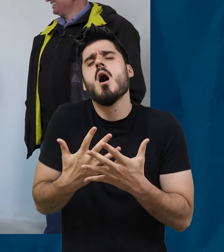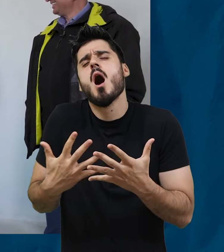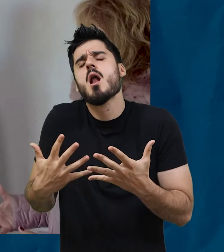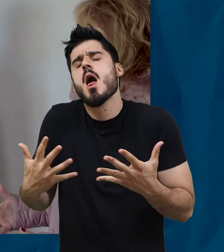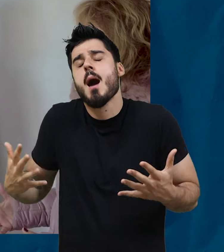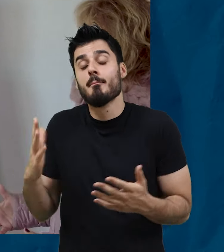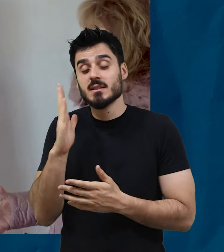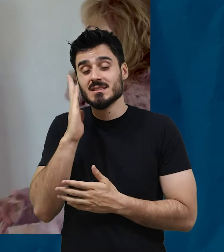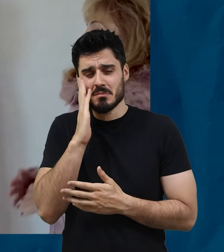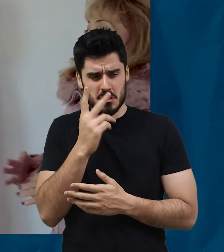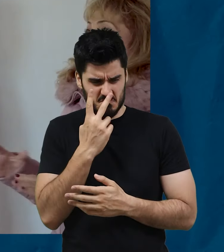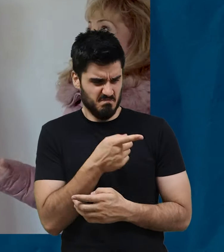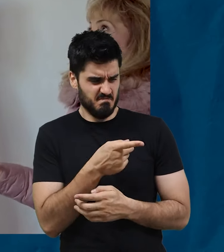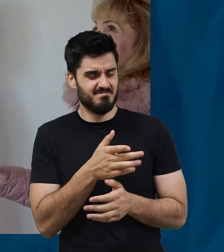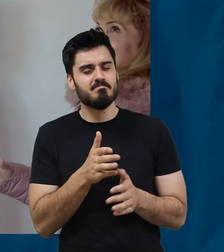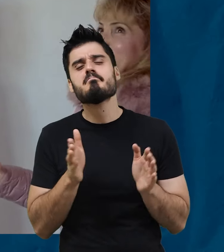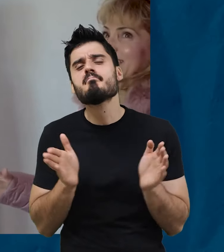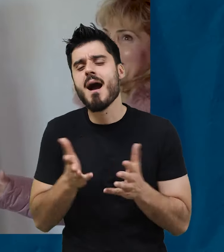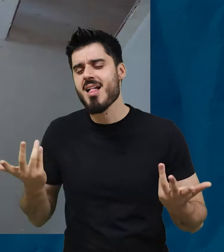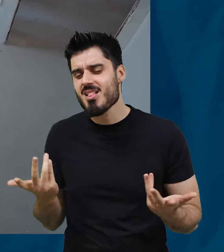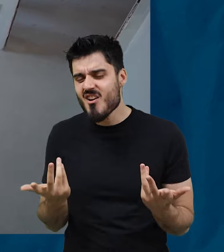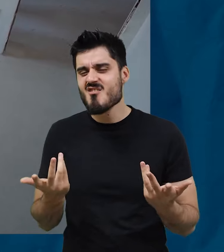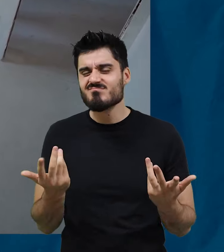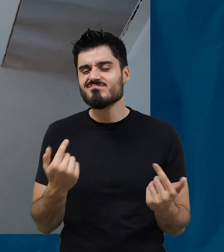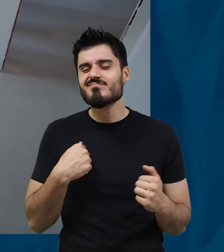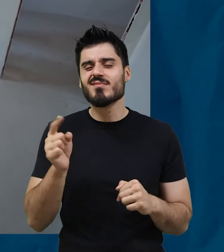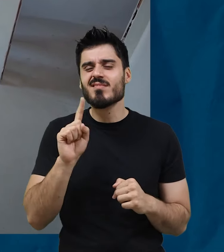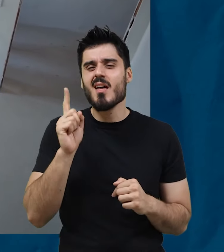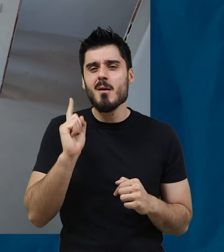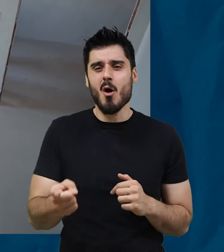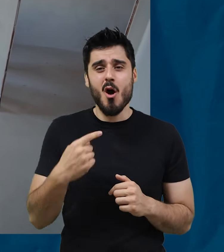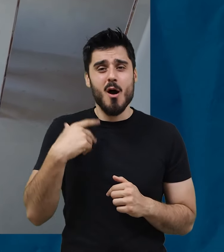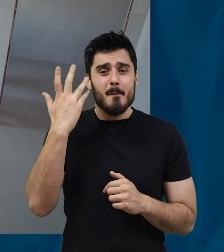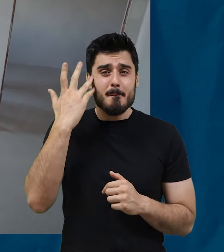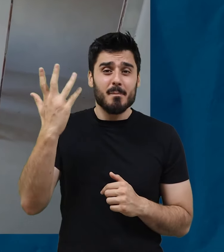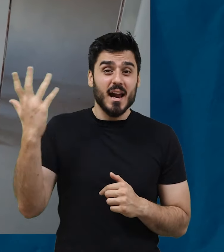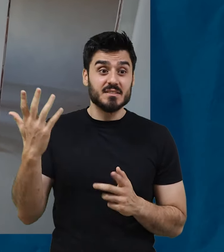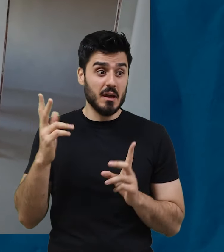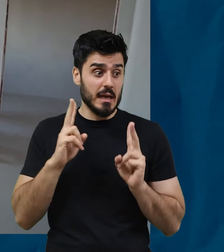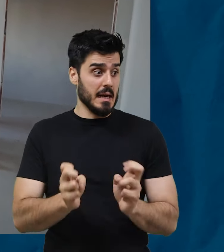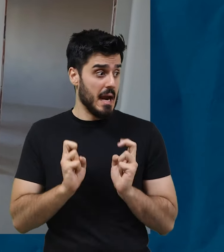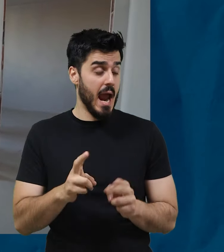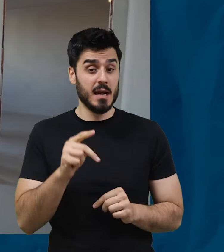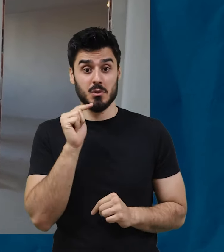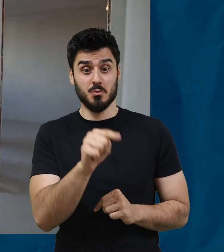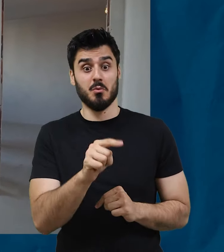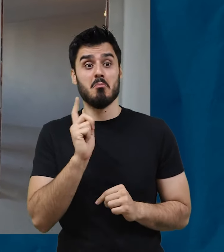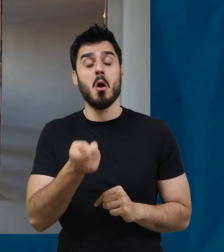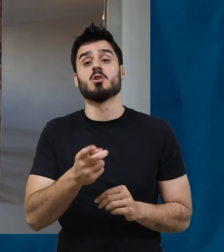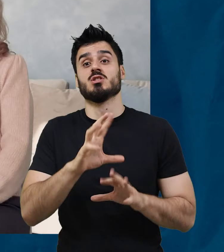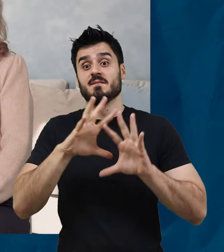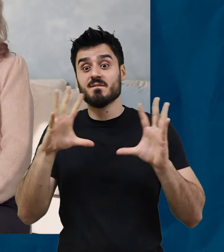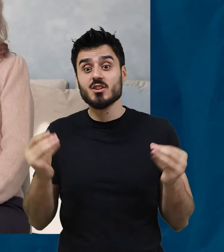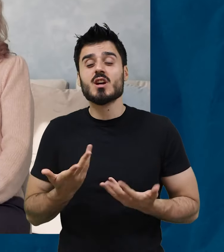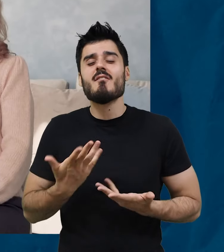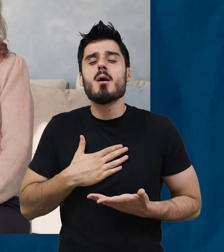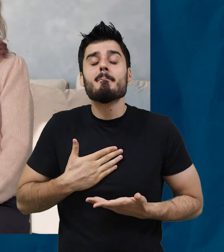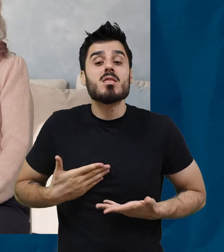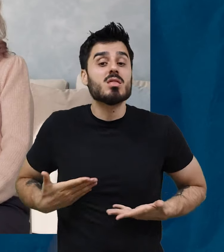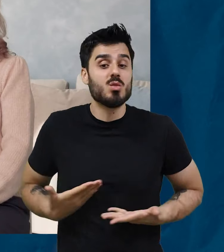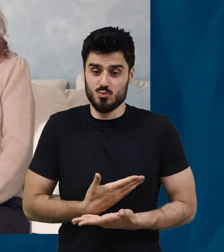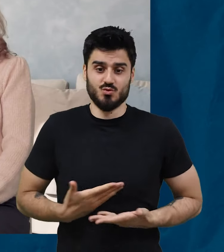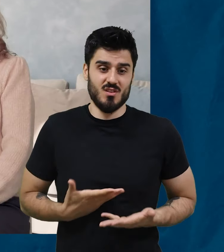много малко. Аз изобщо не мога да си представя как тук може да се събере всичко това, което ми трябва. Спалнята за мен